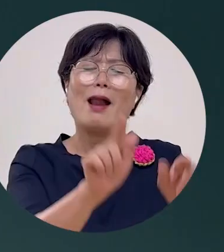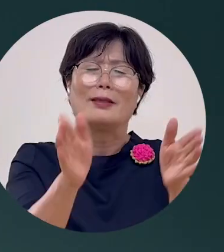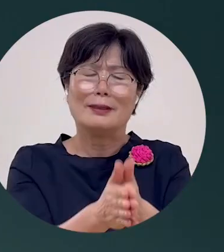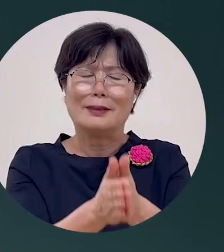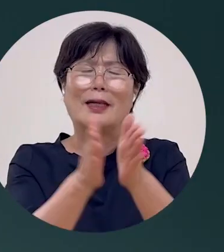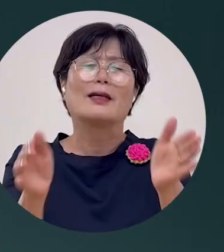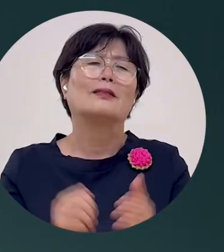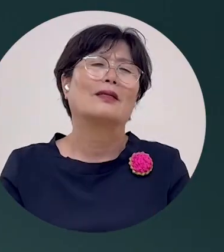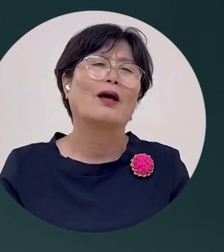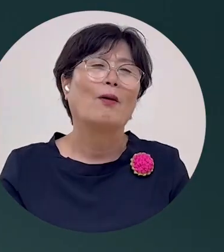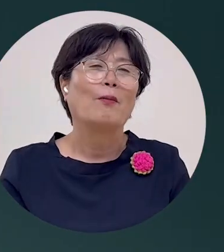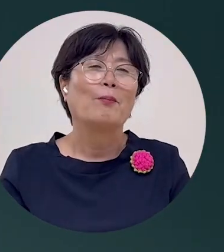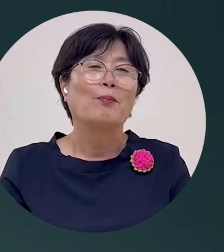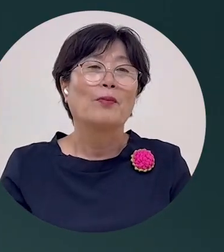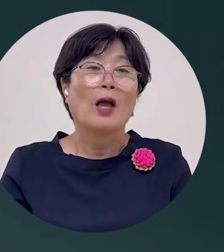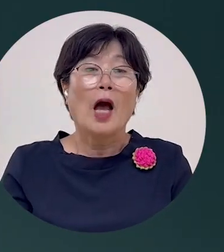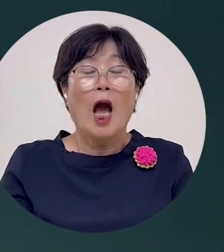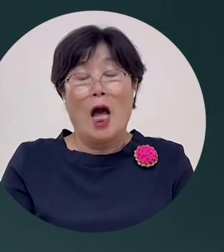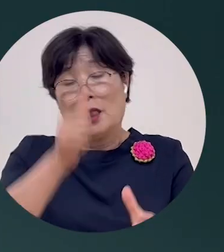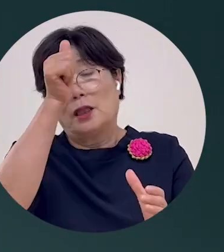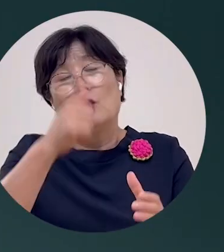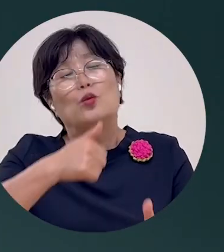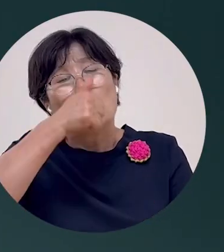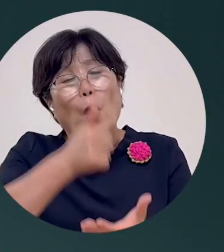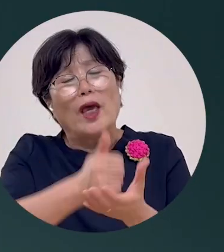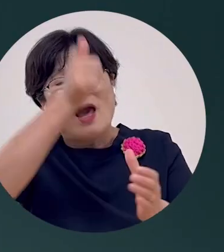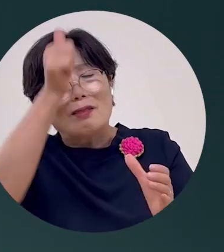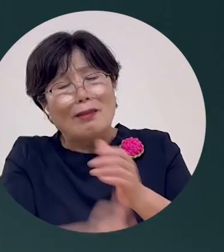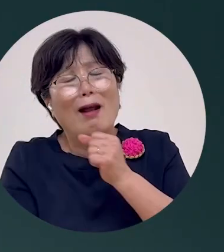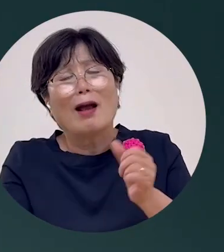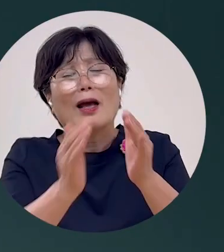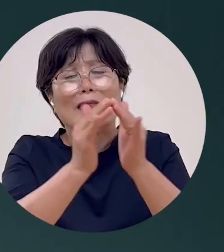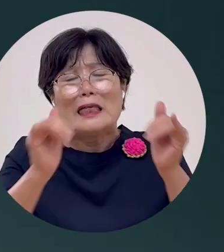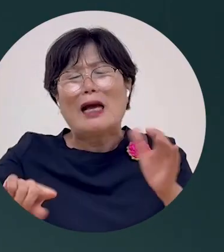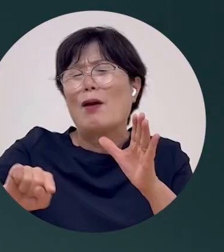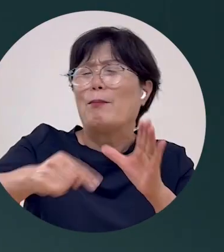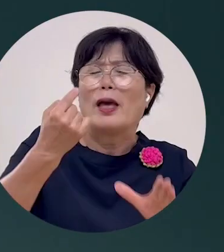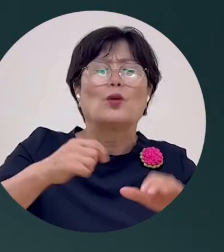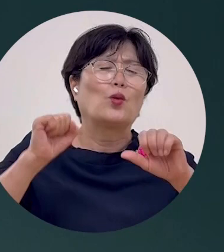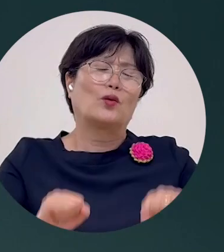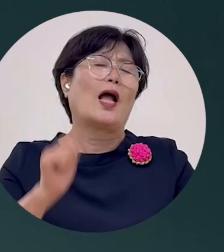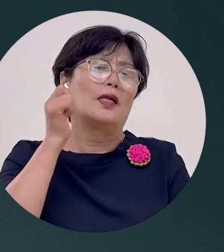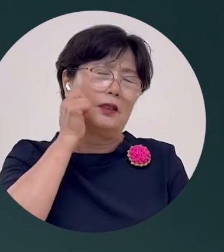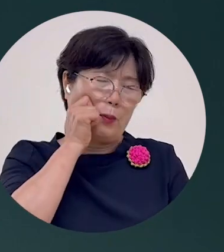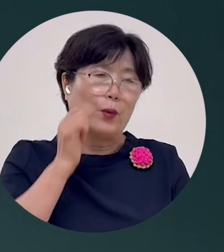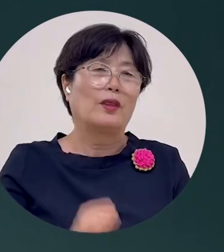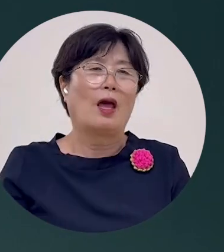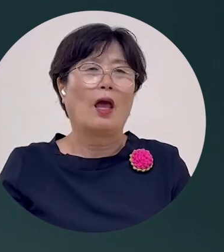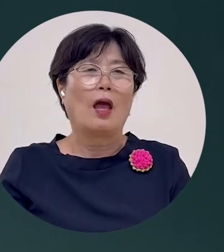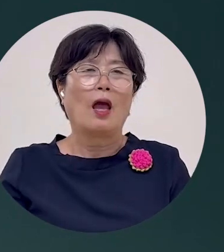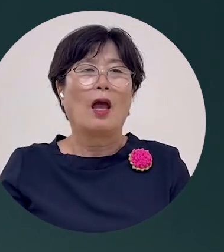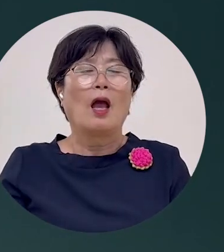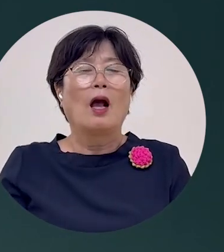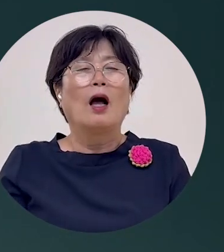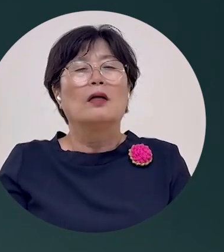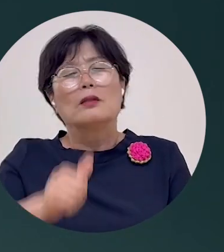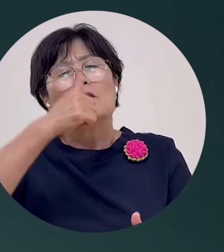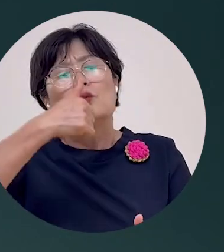인간은요, 100년도 못 사는 인생에서 죽음이 가장